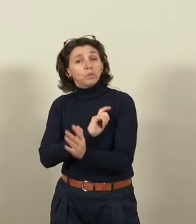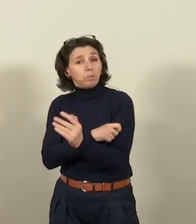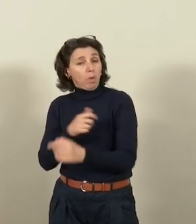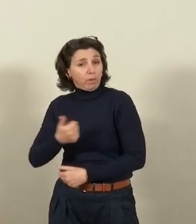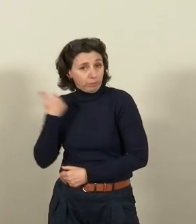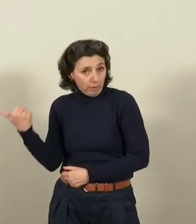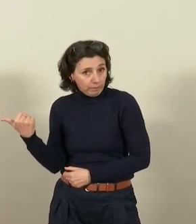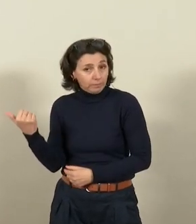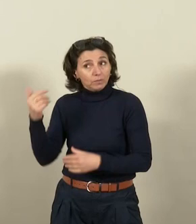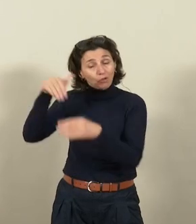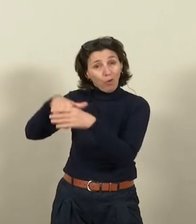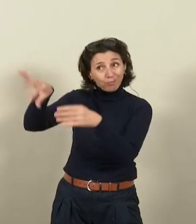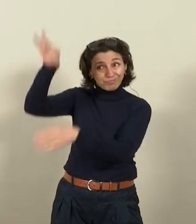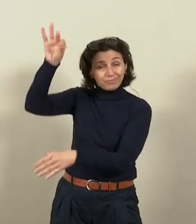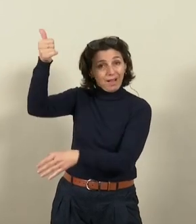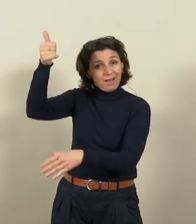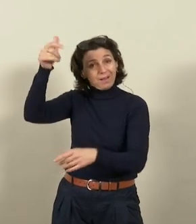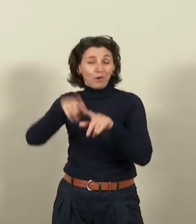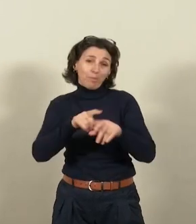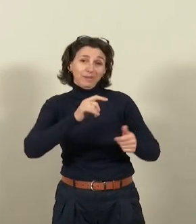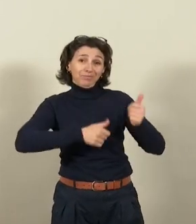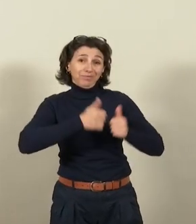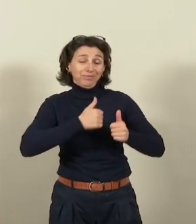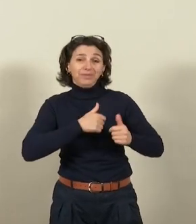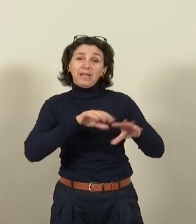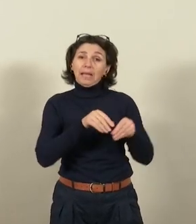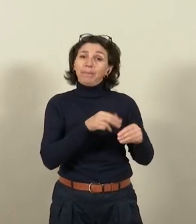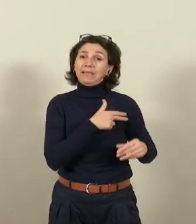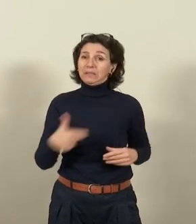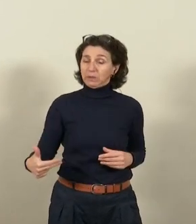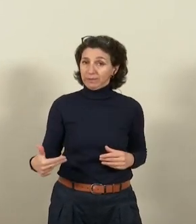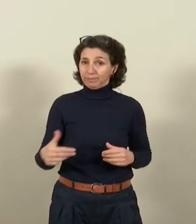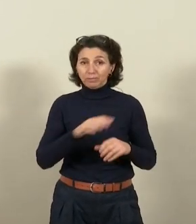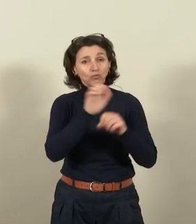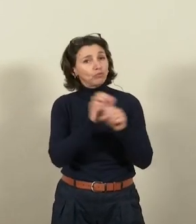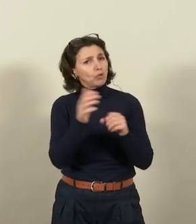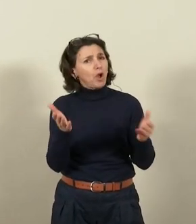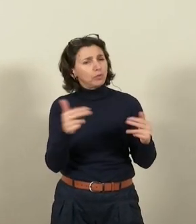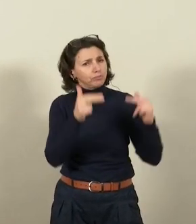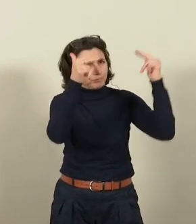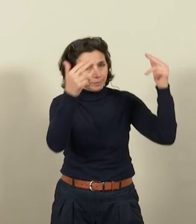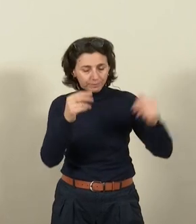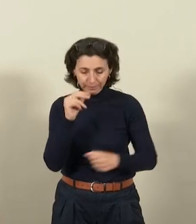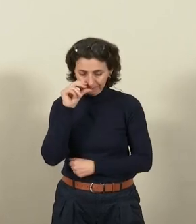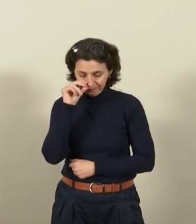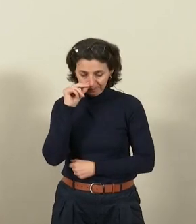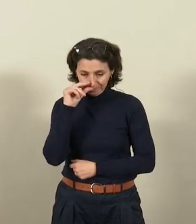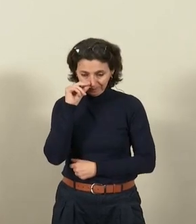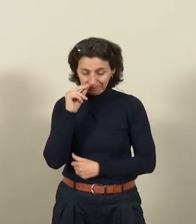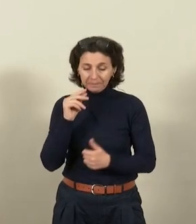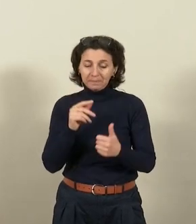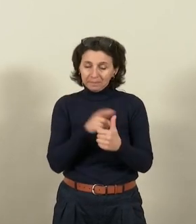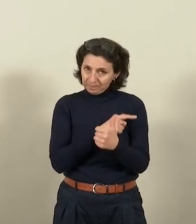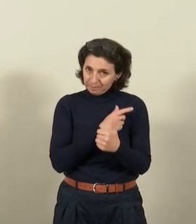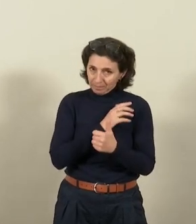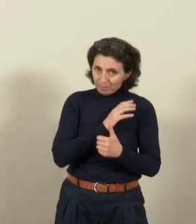une ou un athlète sélectionné en équipe nationale pour un championnat majeur la deième délibération que je